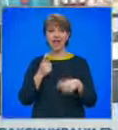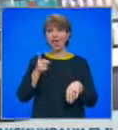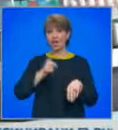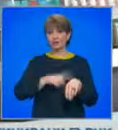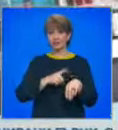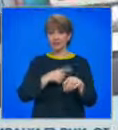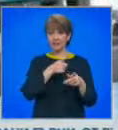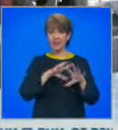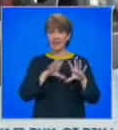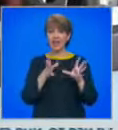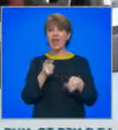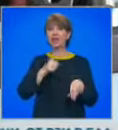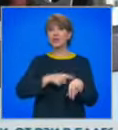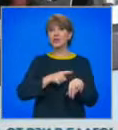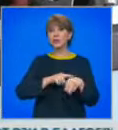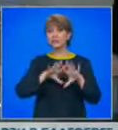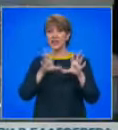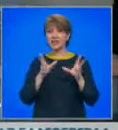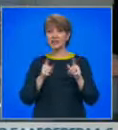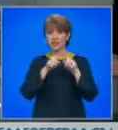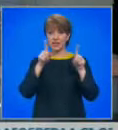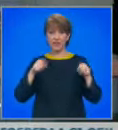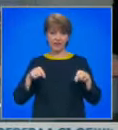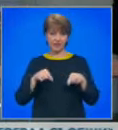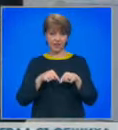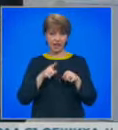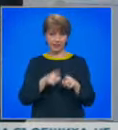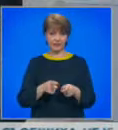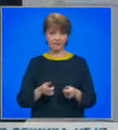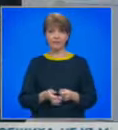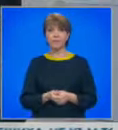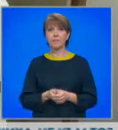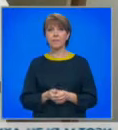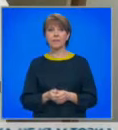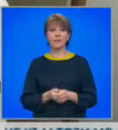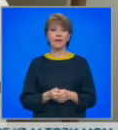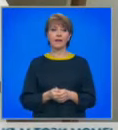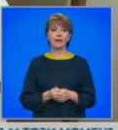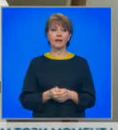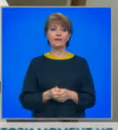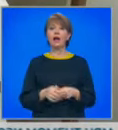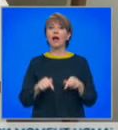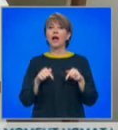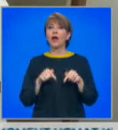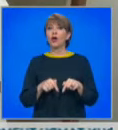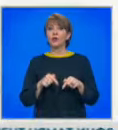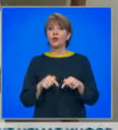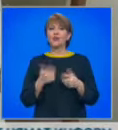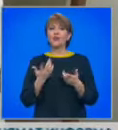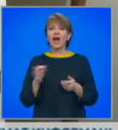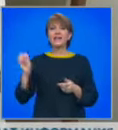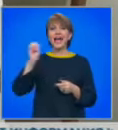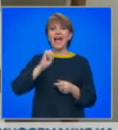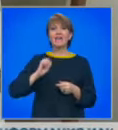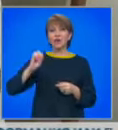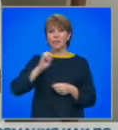срещу определена сума и кратко посещение в София, посочва източникът на гръцките ни колеги. Това са автентични